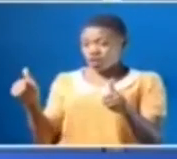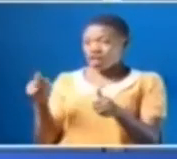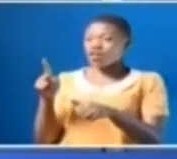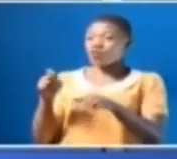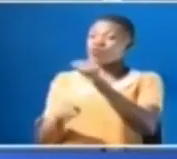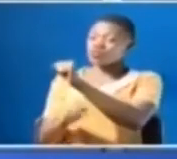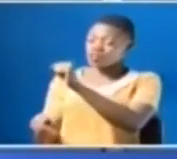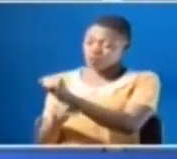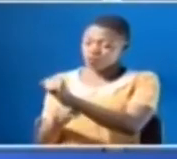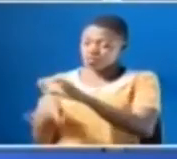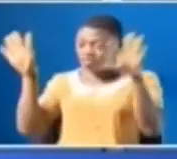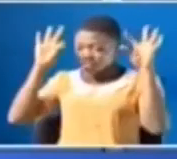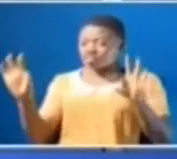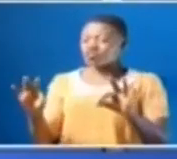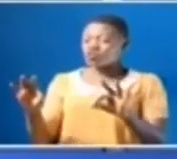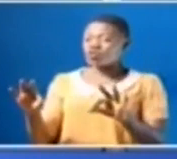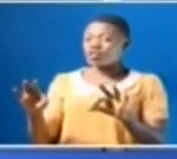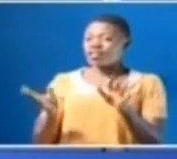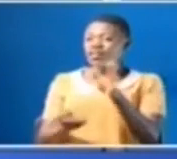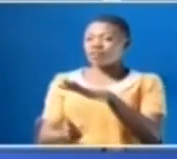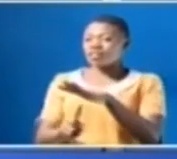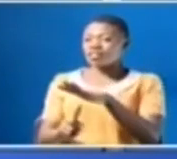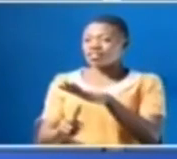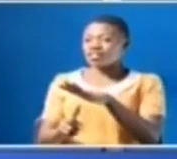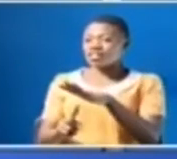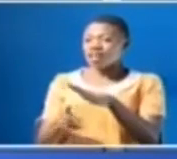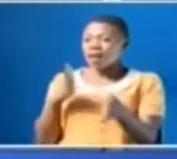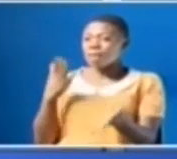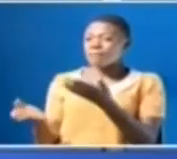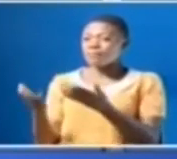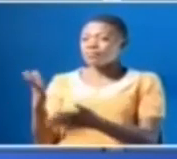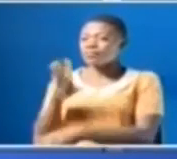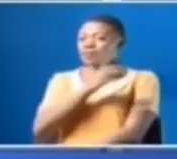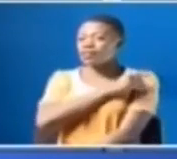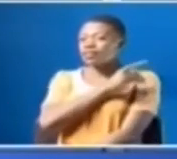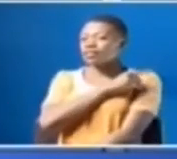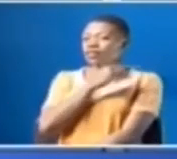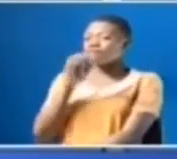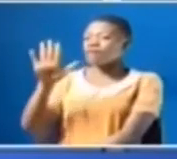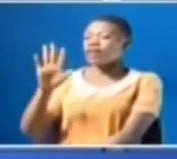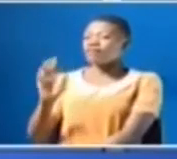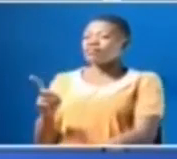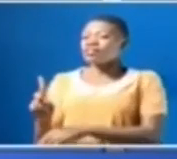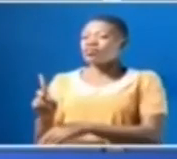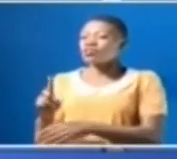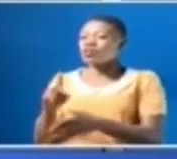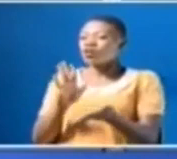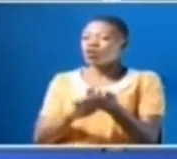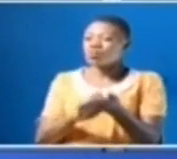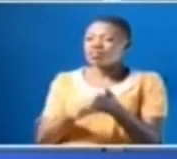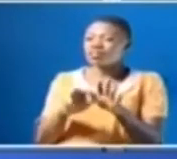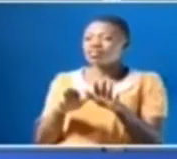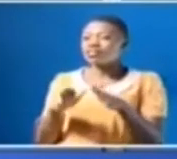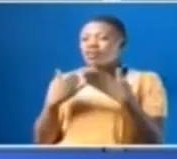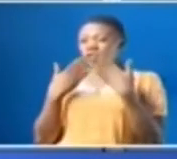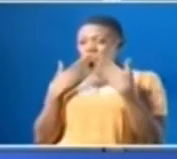ya wizara ya elimu. Bwana Daktari Charles Mkwaya, pengine kwa sekunde tano tu, semi zako za kutamatisha siku ya